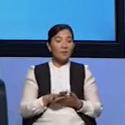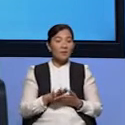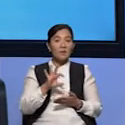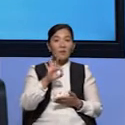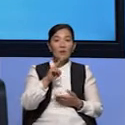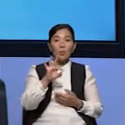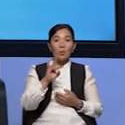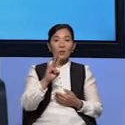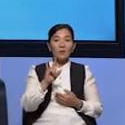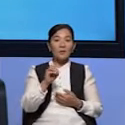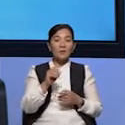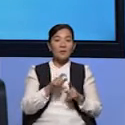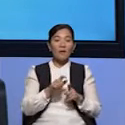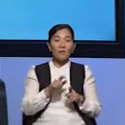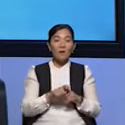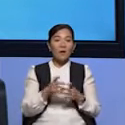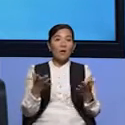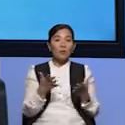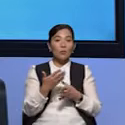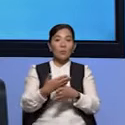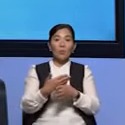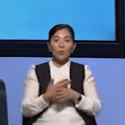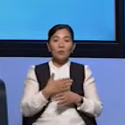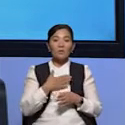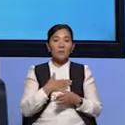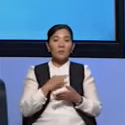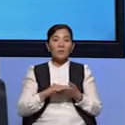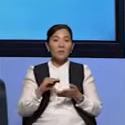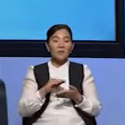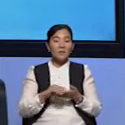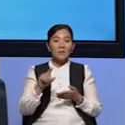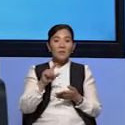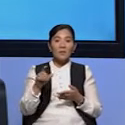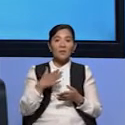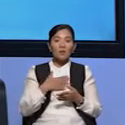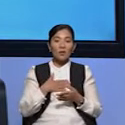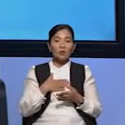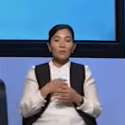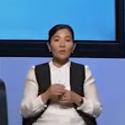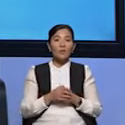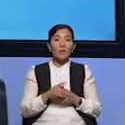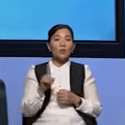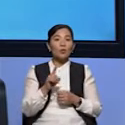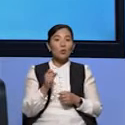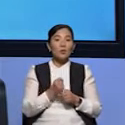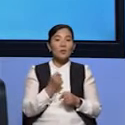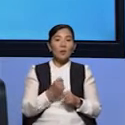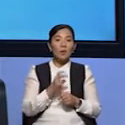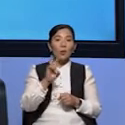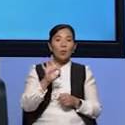Запишите опорные слова и выражения, которые помогут вам написать наше изложение. Итак, что